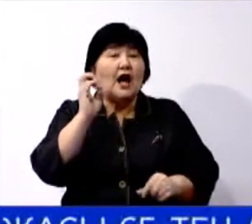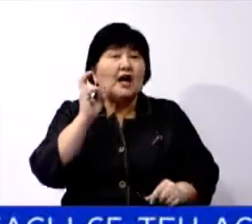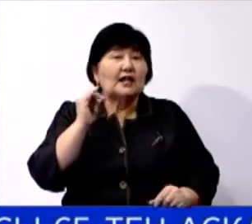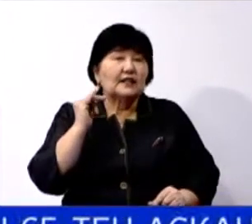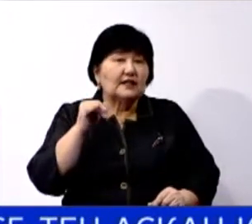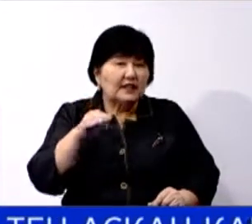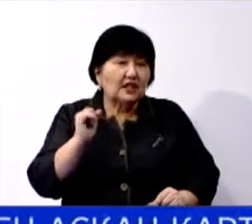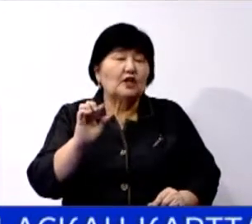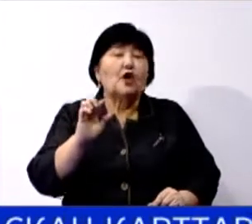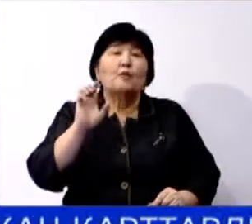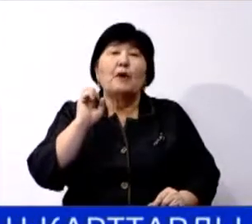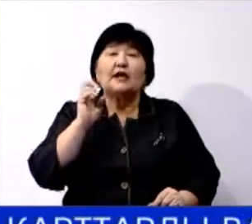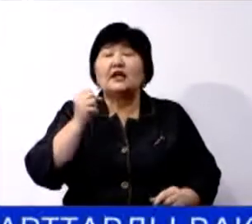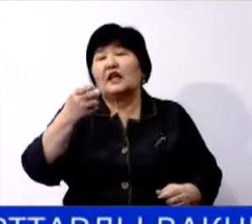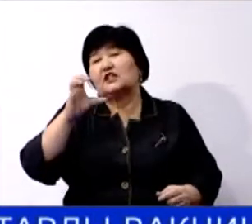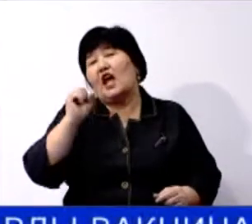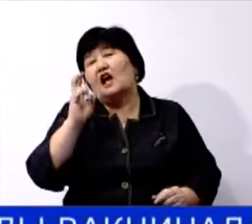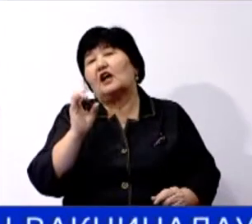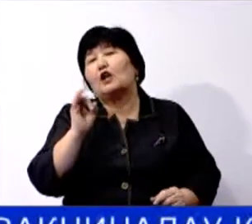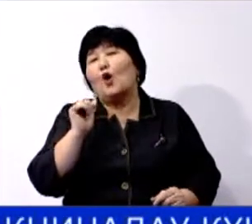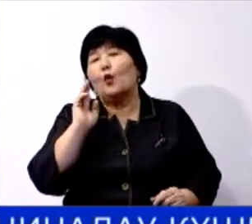және саңырауқұлақтарға қарсы